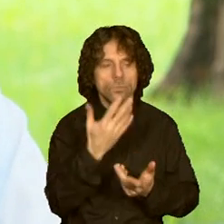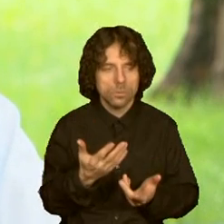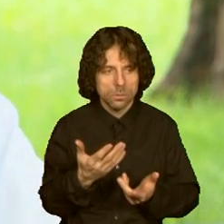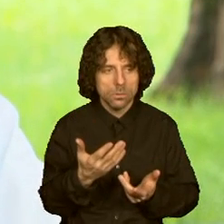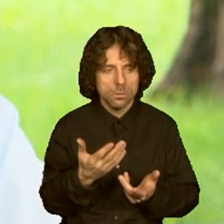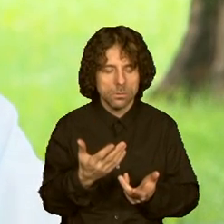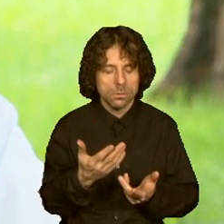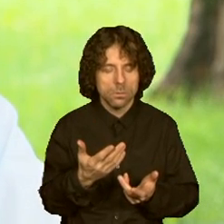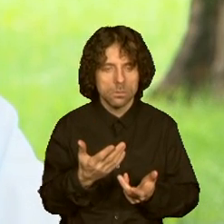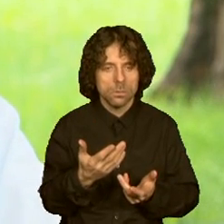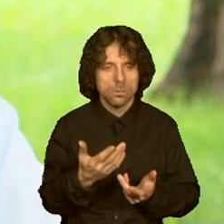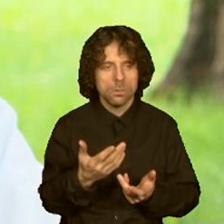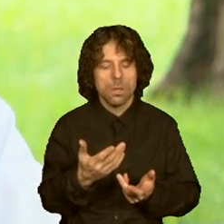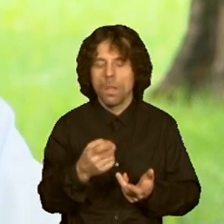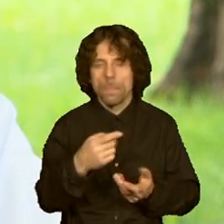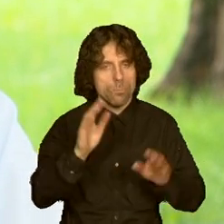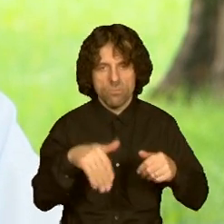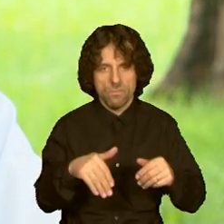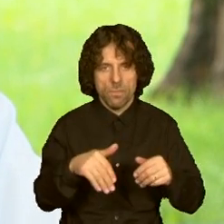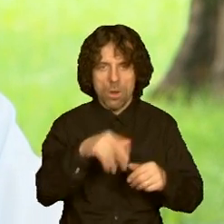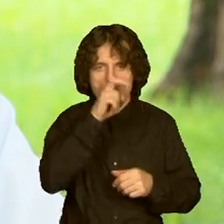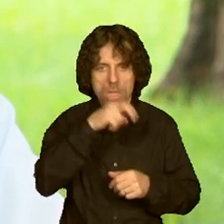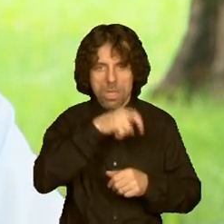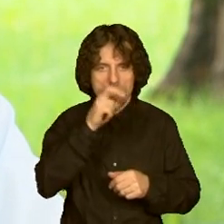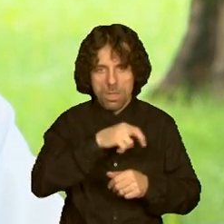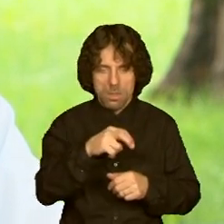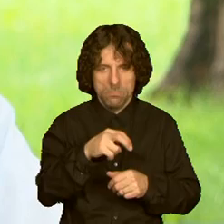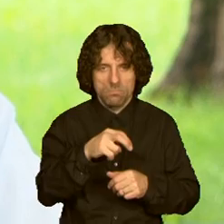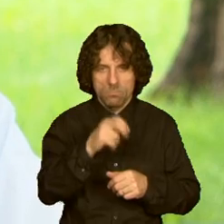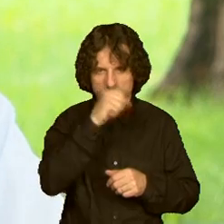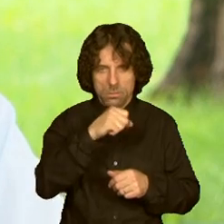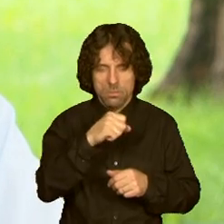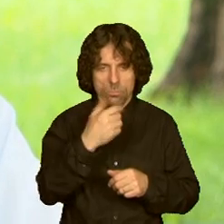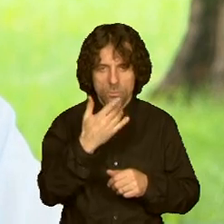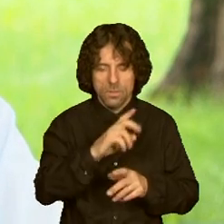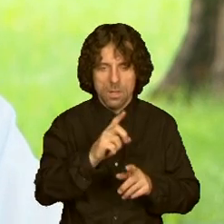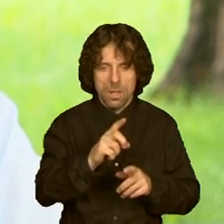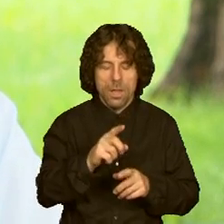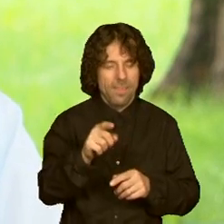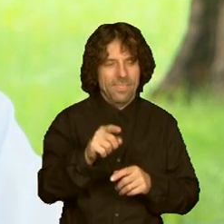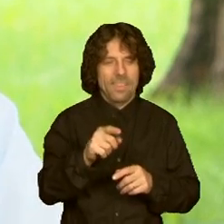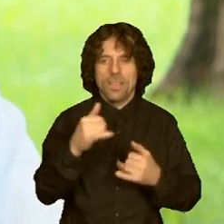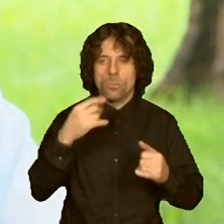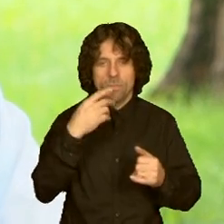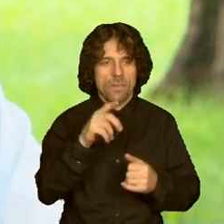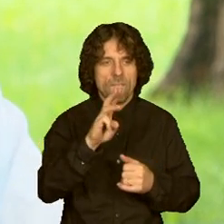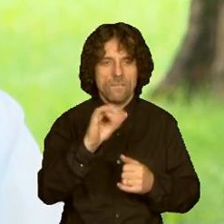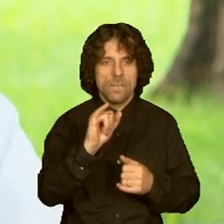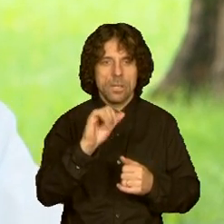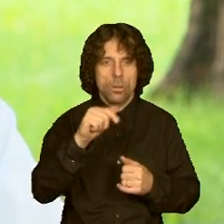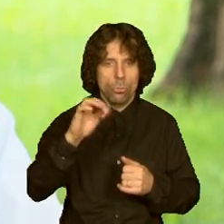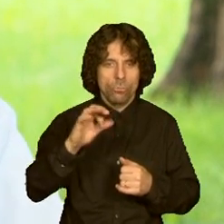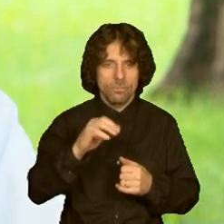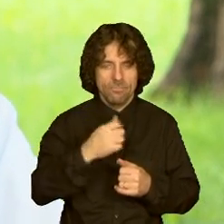nie pozwalał przeklinać, wręcz nie pozwalał, a nawet egzystowało takie powiedzenie, no ten Wiluś to jest taki